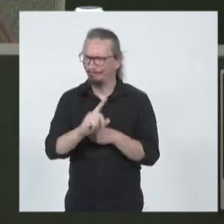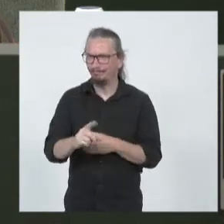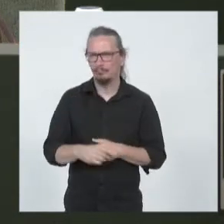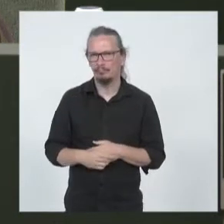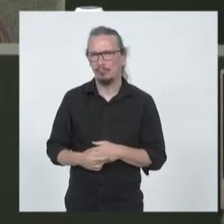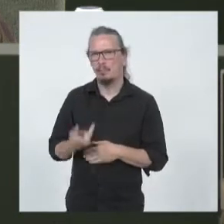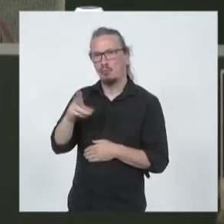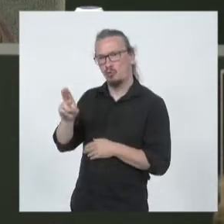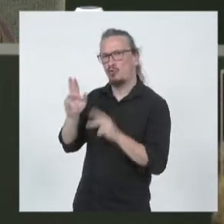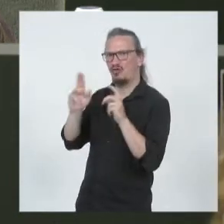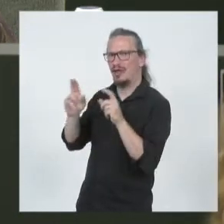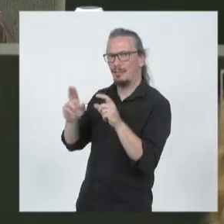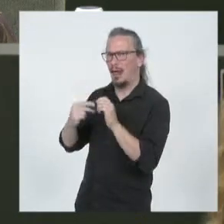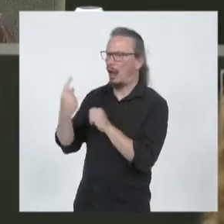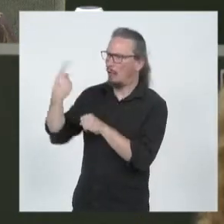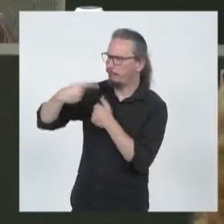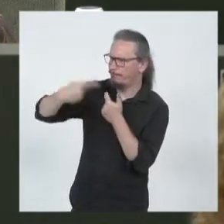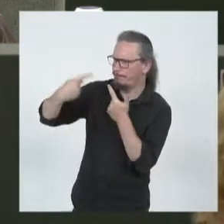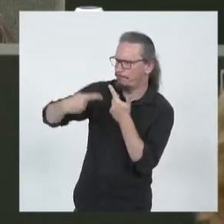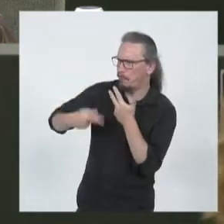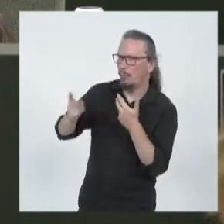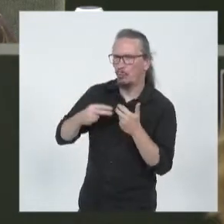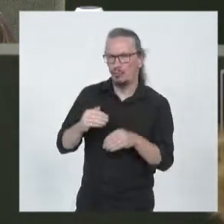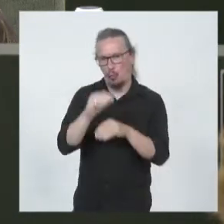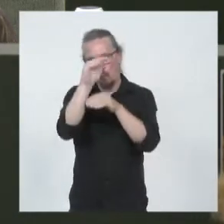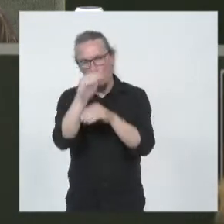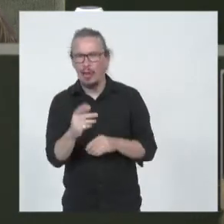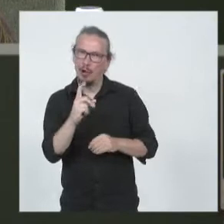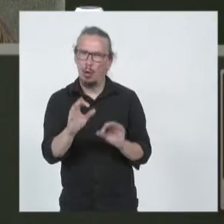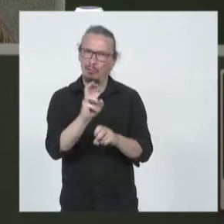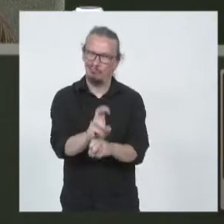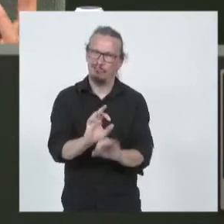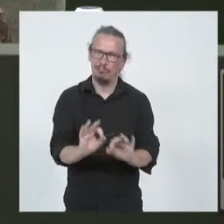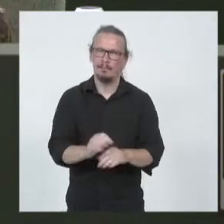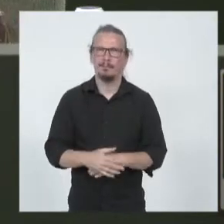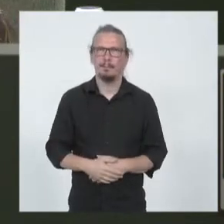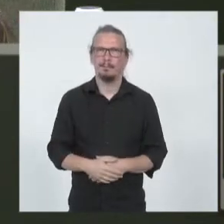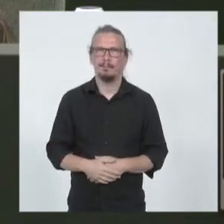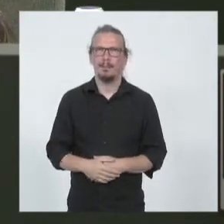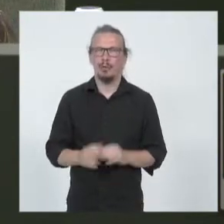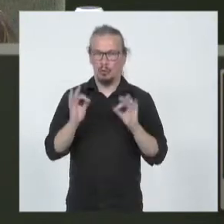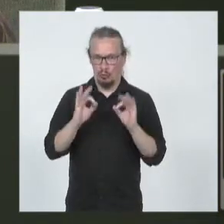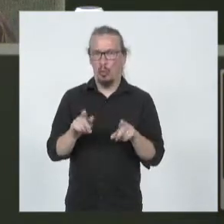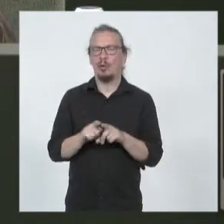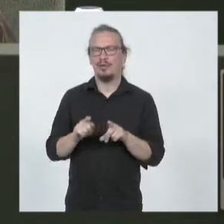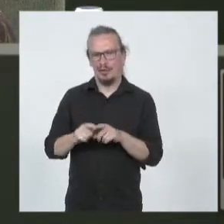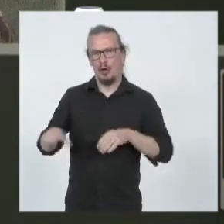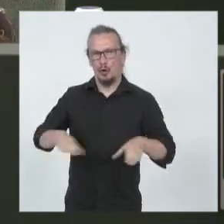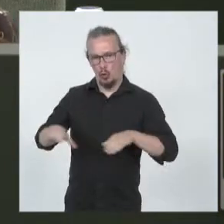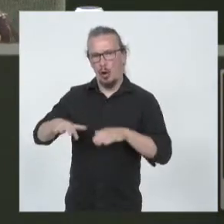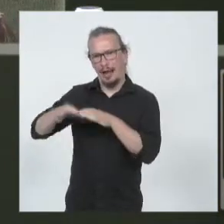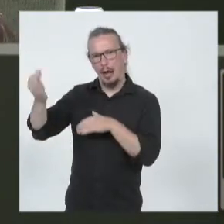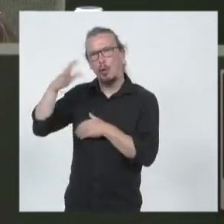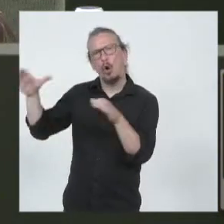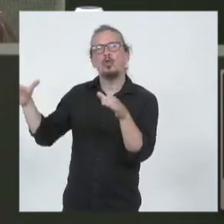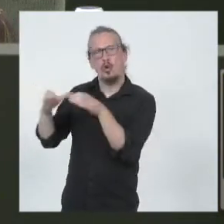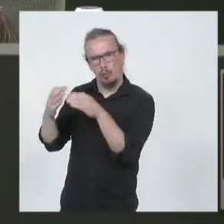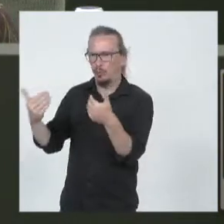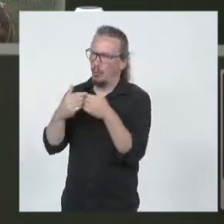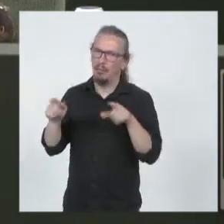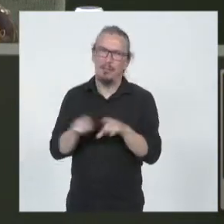comportera davantage d'outils prescriptifs pour un urbanisme protecteur de l'eau. Cela d'ailleurs a été aussi demandé par des collègues élus d'autres groupes en